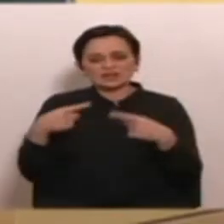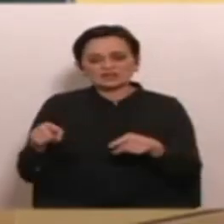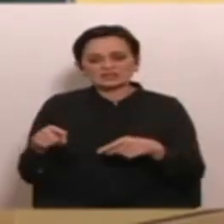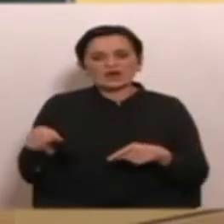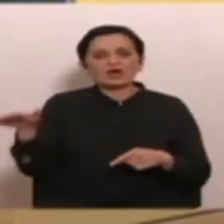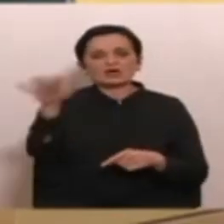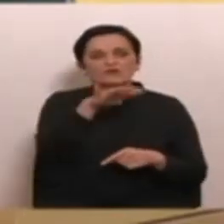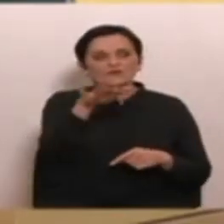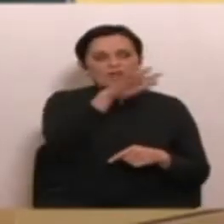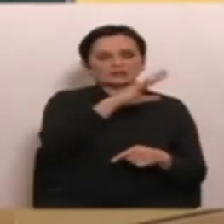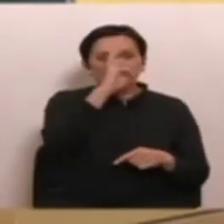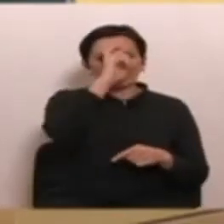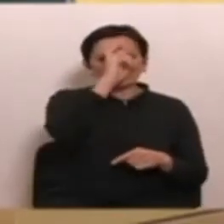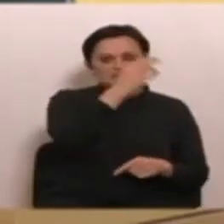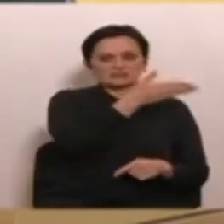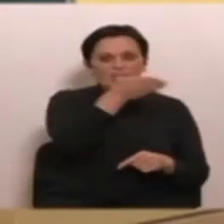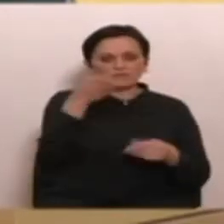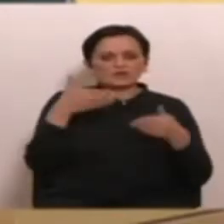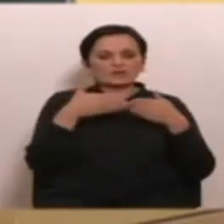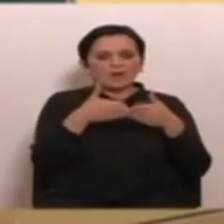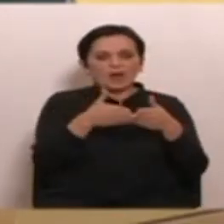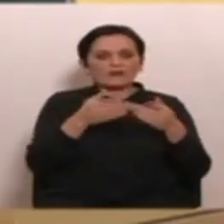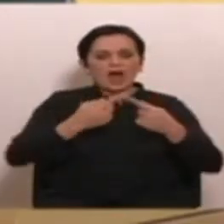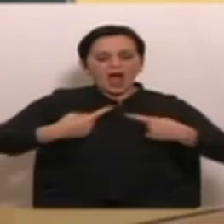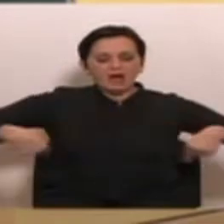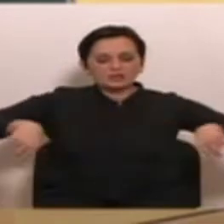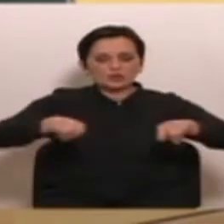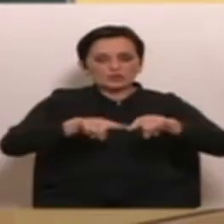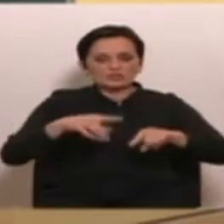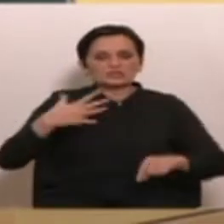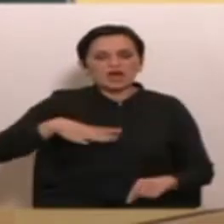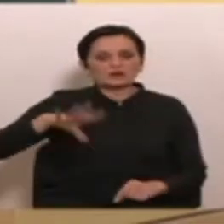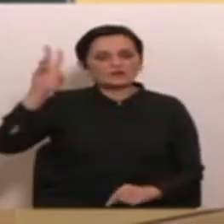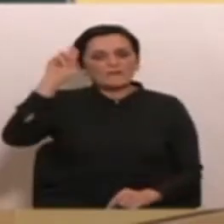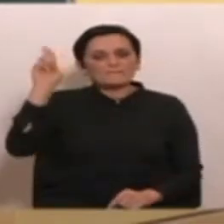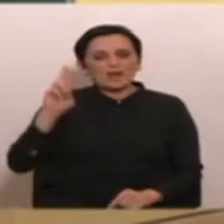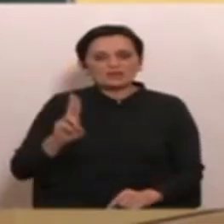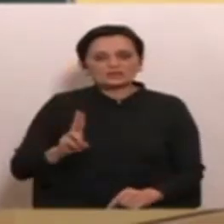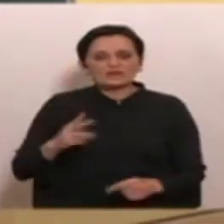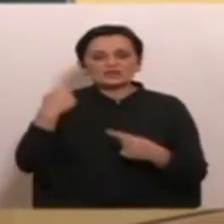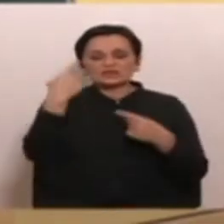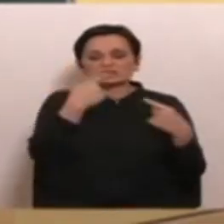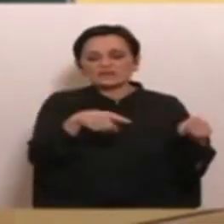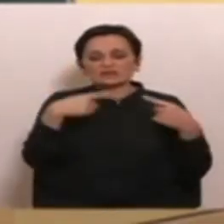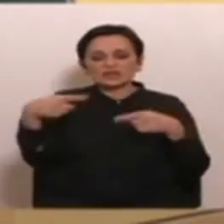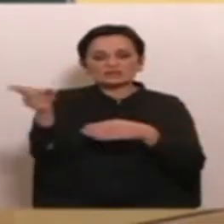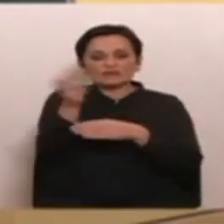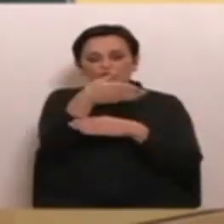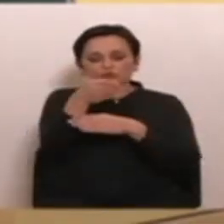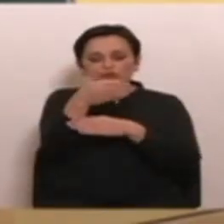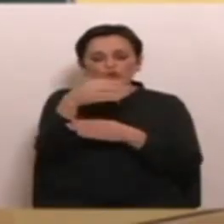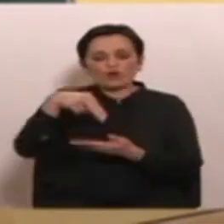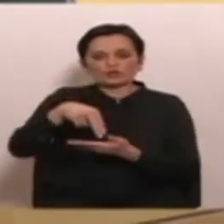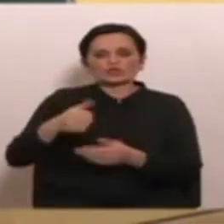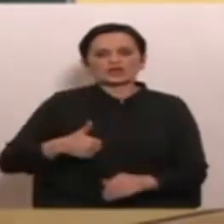და გემთმშენებელთა ასოციაციებთან ქართველი მეზღვაურების სხვადასხვა დროშის ქვეშ ცურავ გემებზე ღირსეული დასაქმებისთვის. დღეის